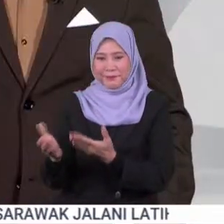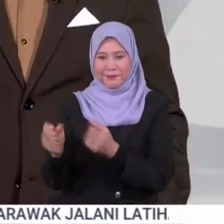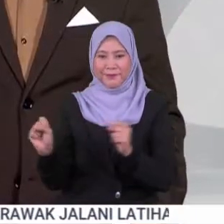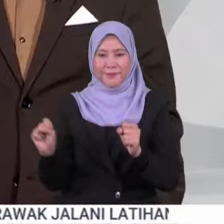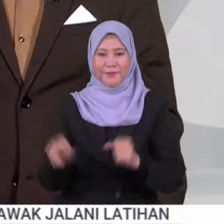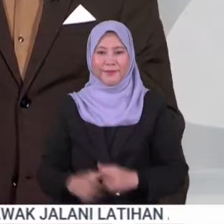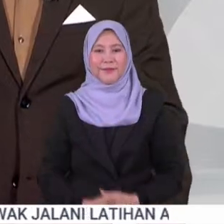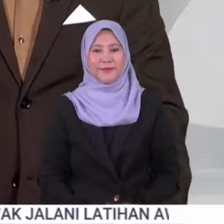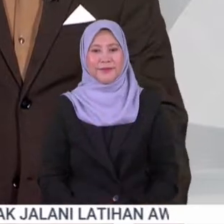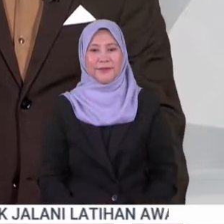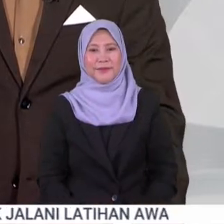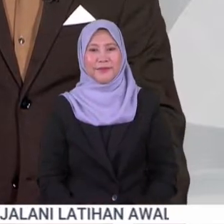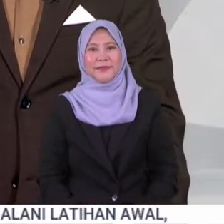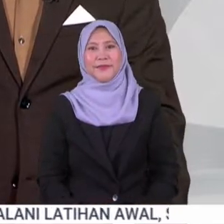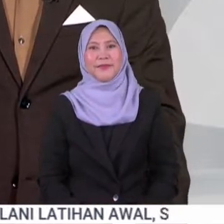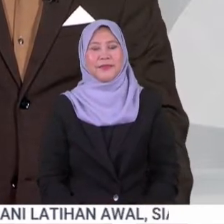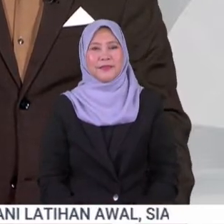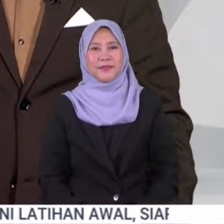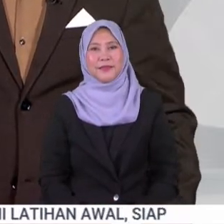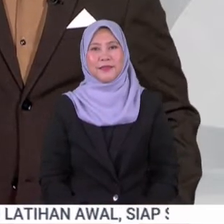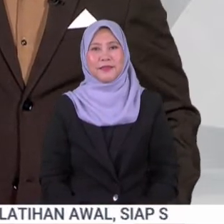disediakan.